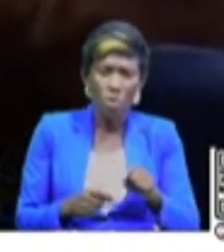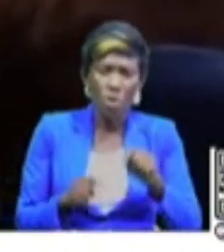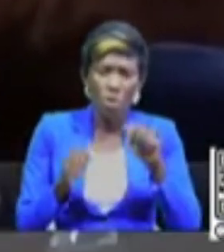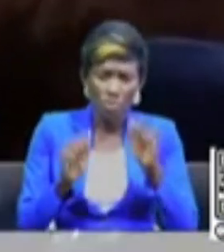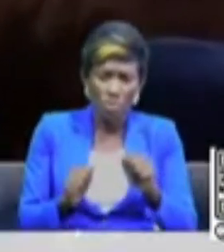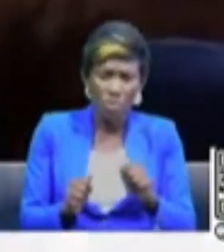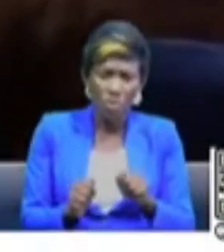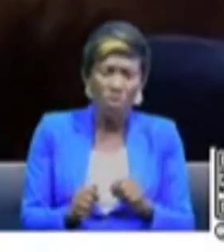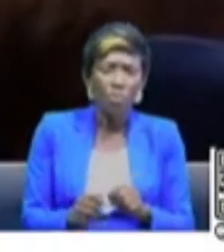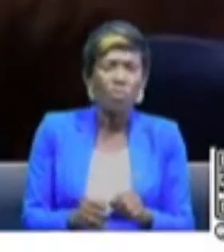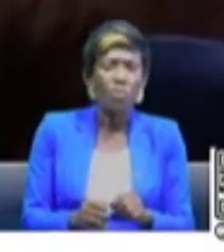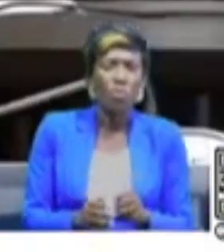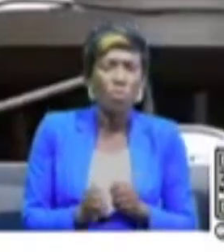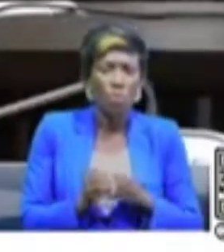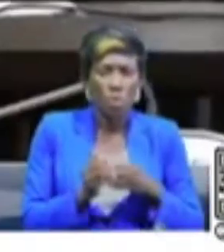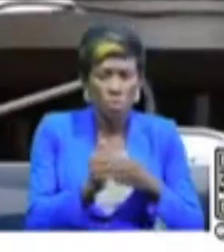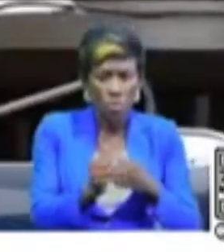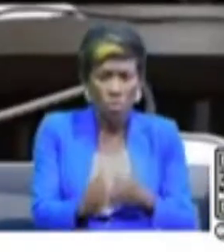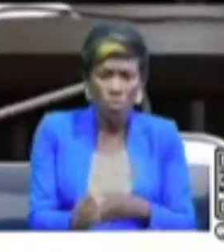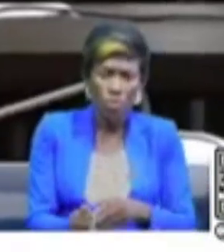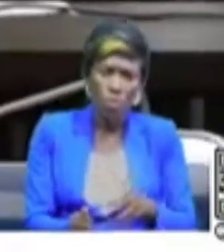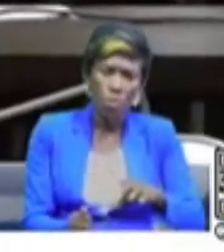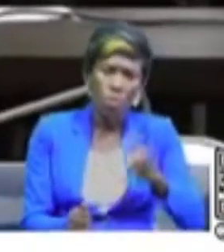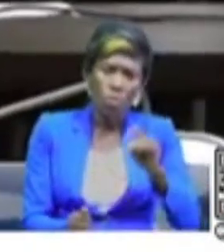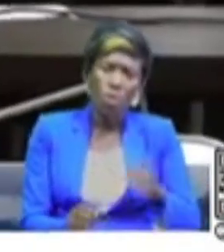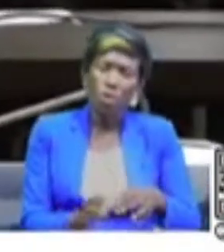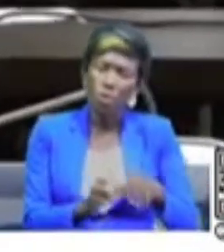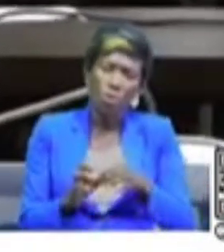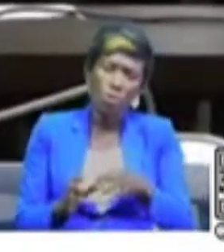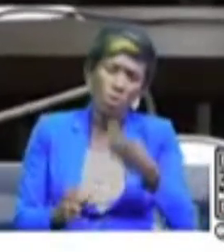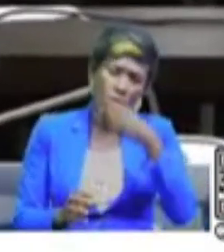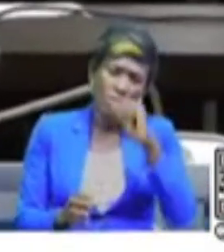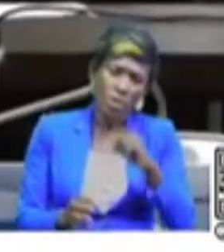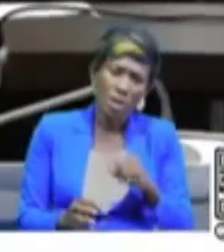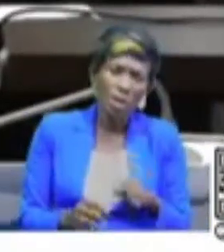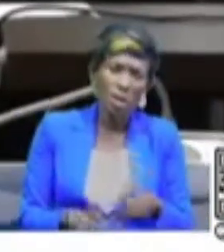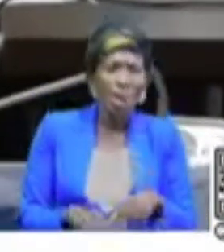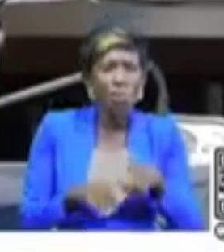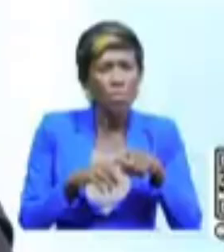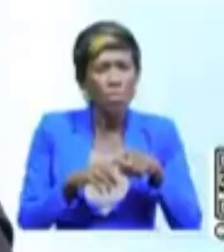le choix de l'Union africaine à alléger ou lever les sanctions qui pèsent sur le Gabon.